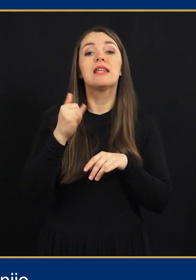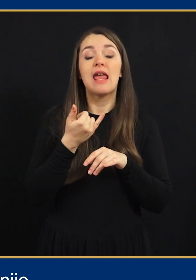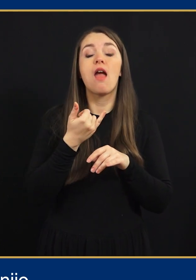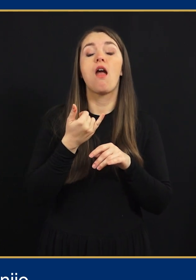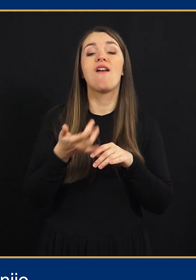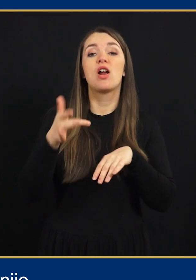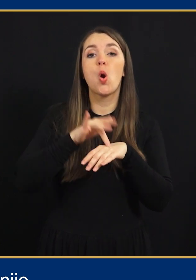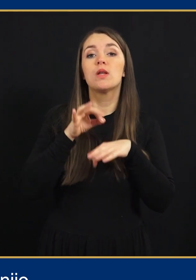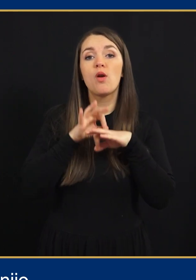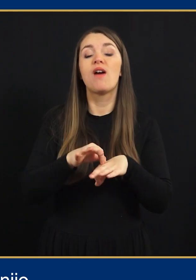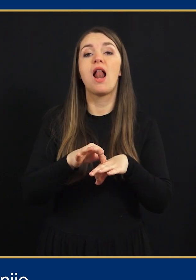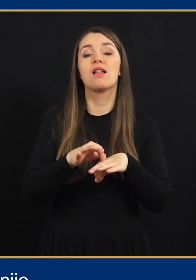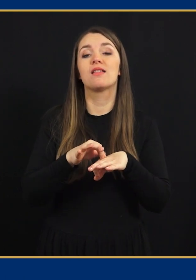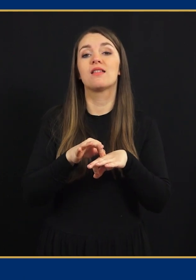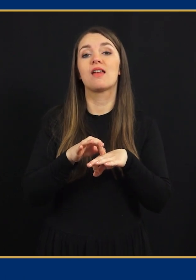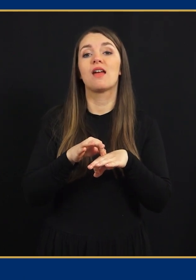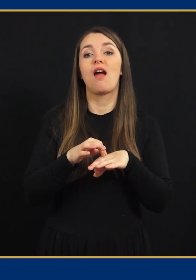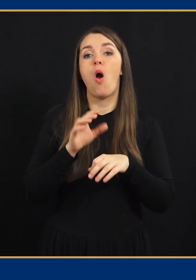njenih obrambnih sil.